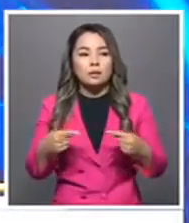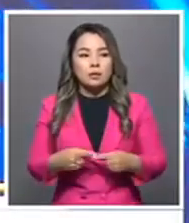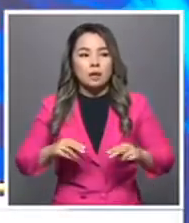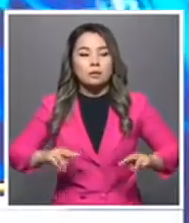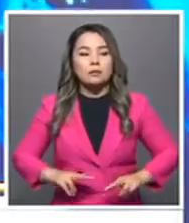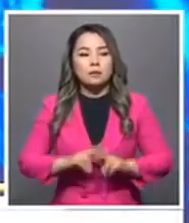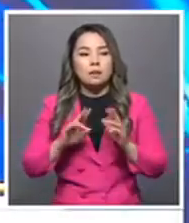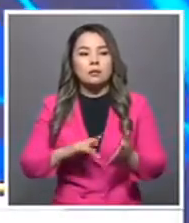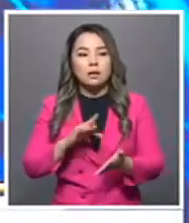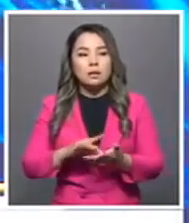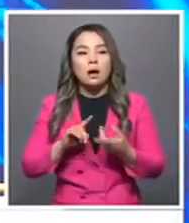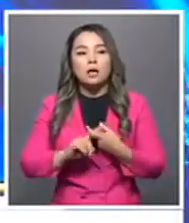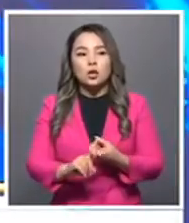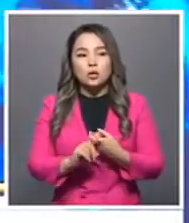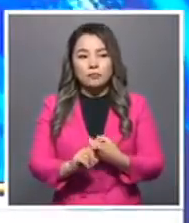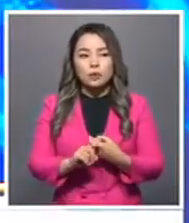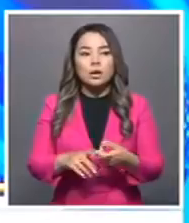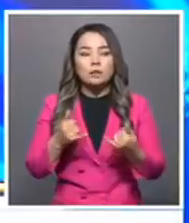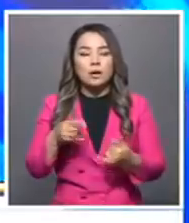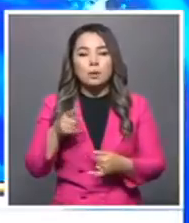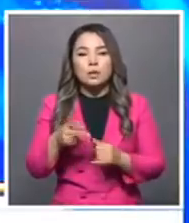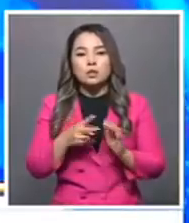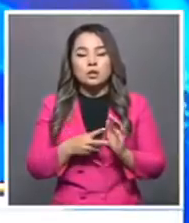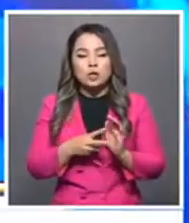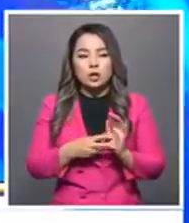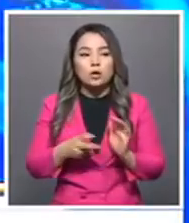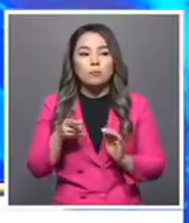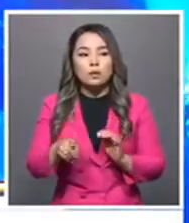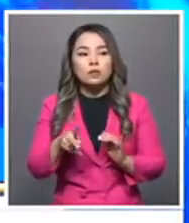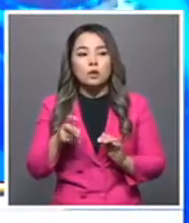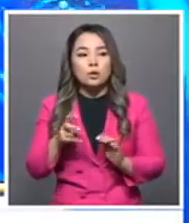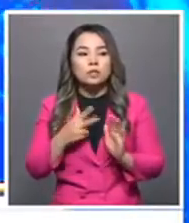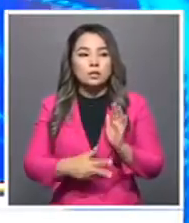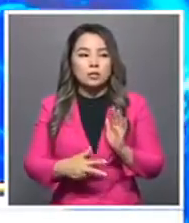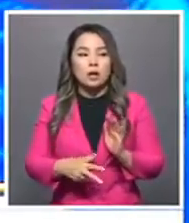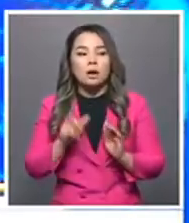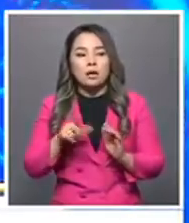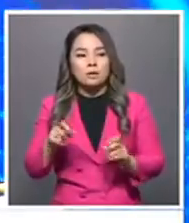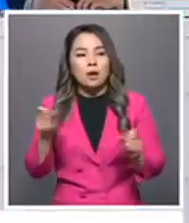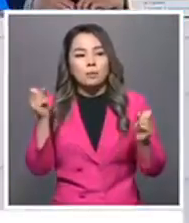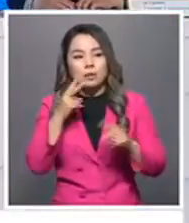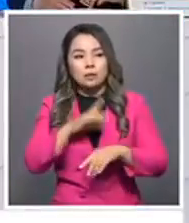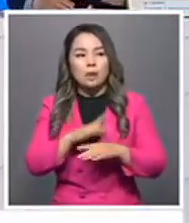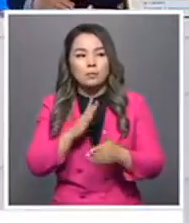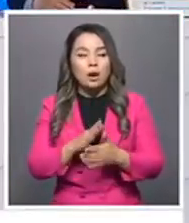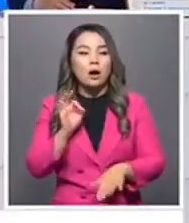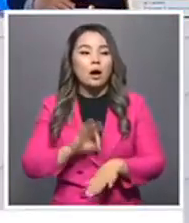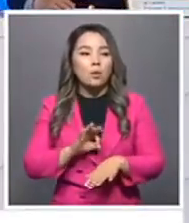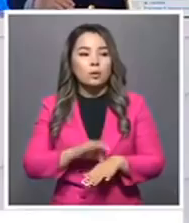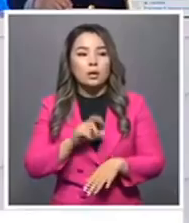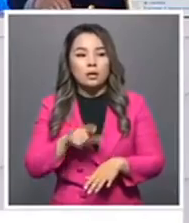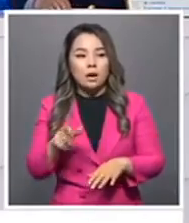елордада коронавирусты 1287 адам жұқтырған белгілі болды.